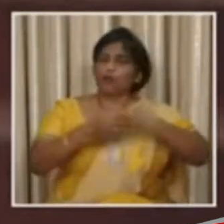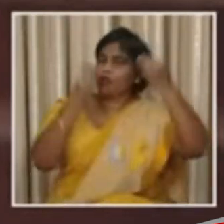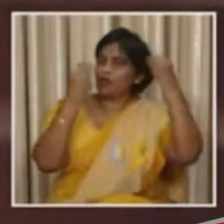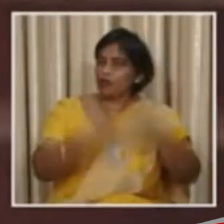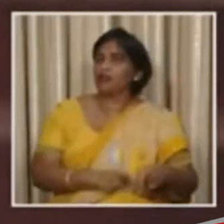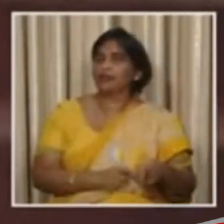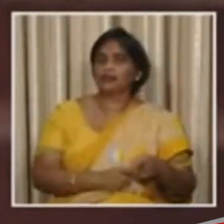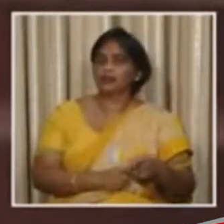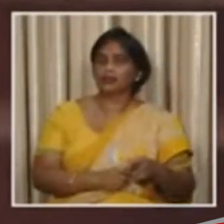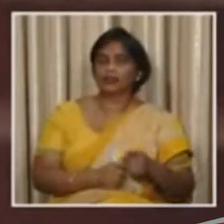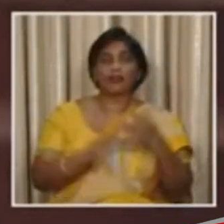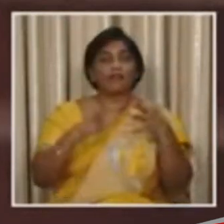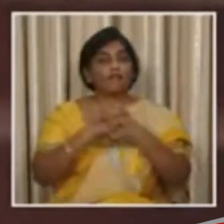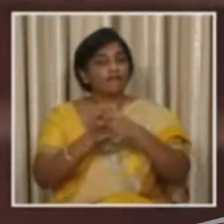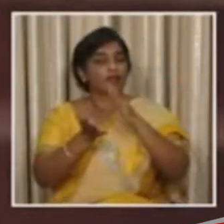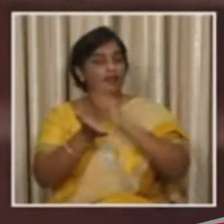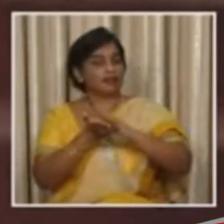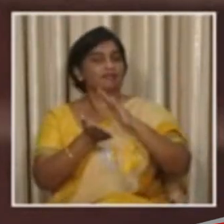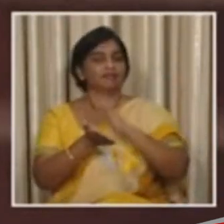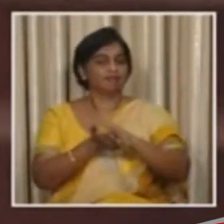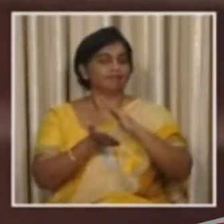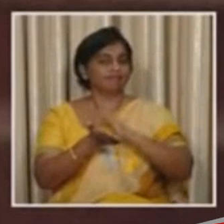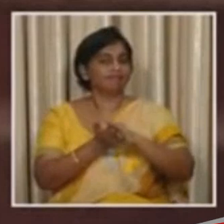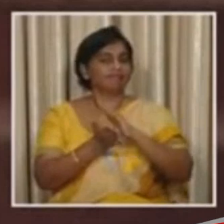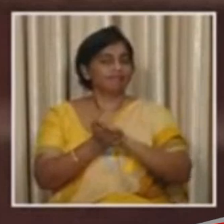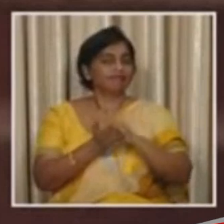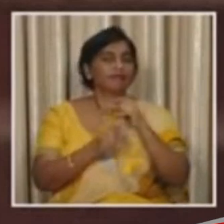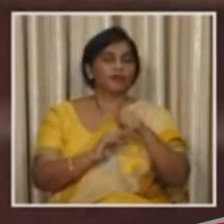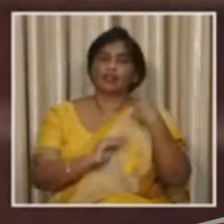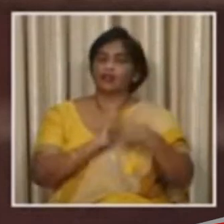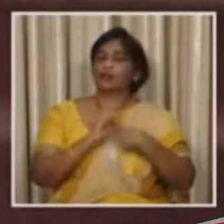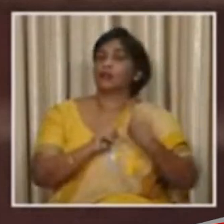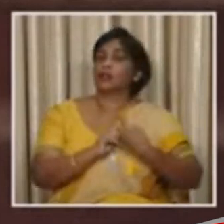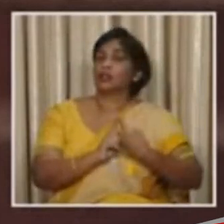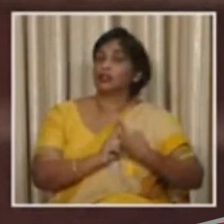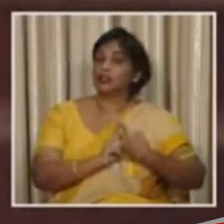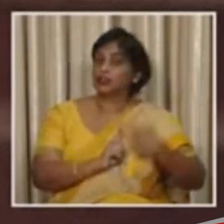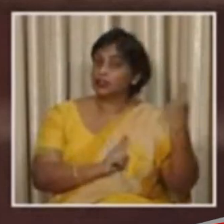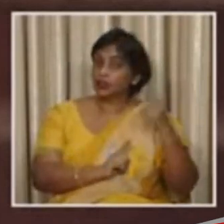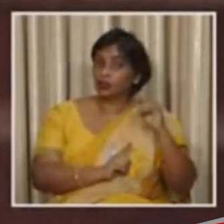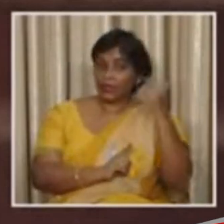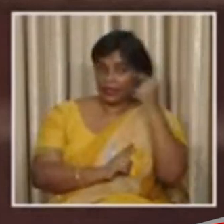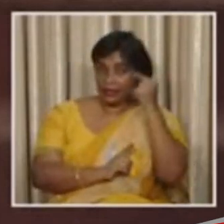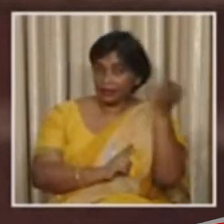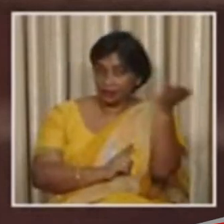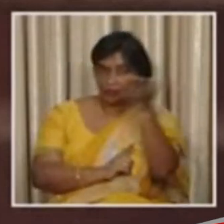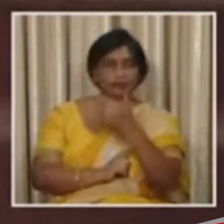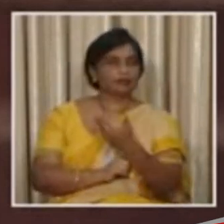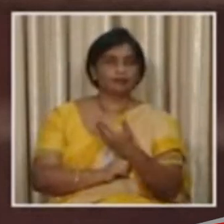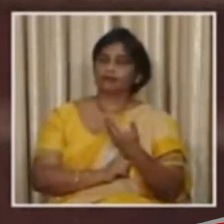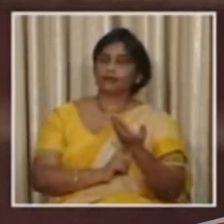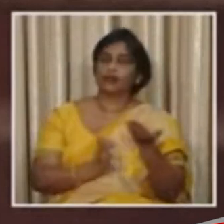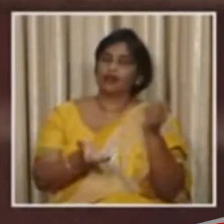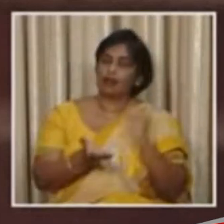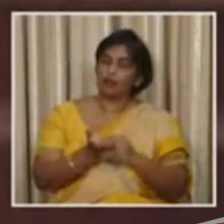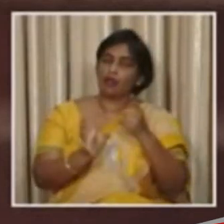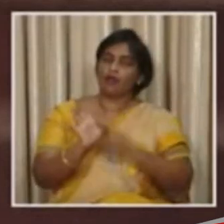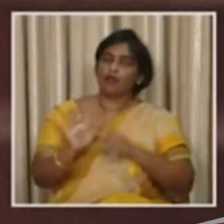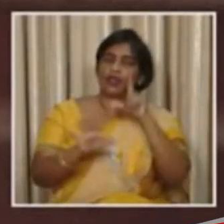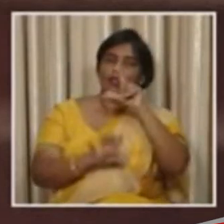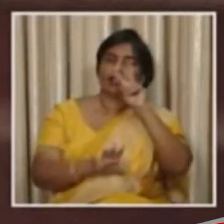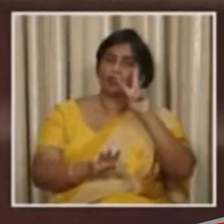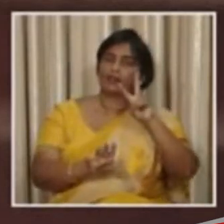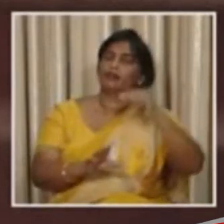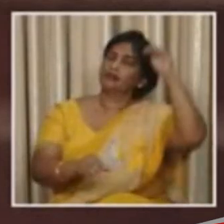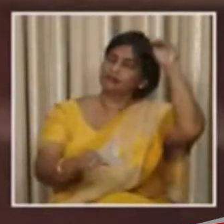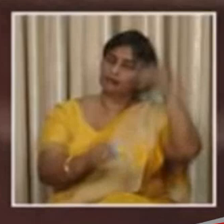කියන්න. සුබ සාධනයෙන් ගිහිල්ලා මේ රට දියුණු කිරීමේ කවුරුරි හිතනවා නම් අපි තවත් අර අවුරුදු 72ක් වැඩිච්ච වලටම